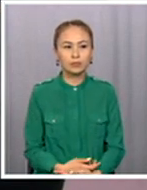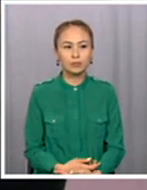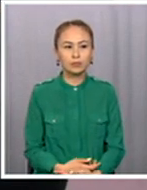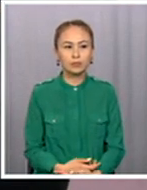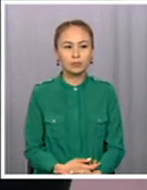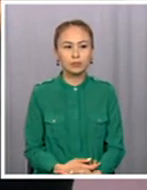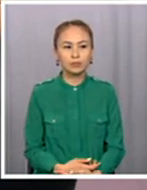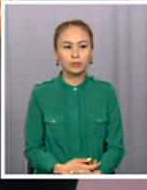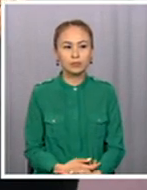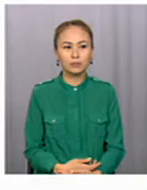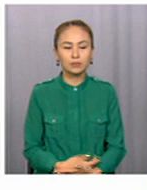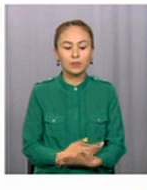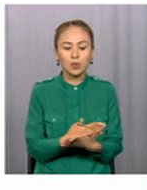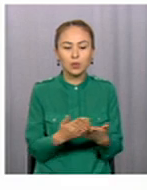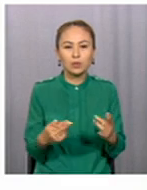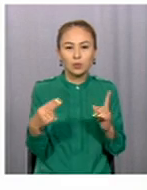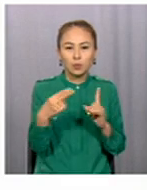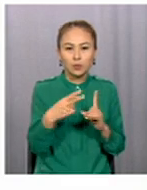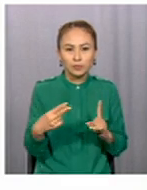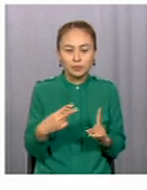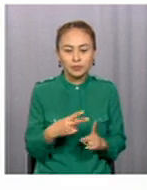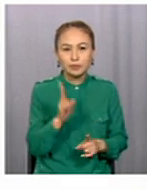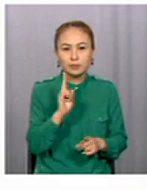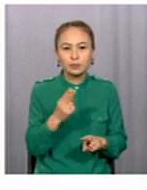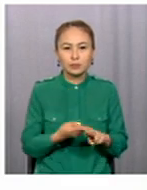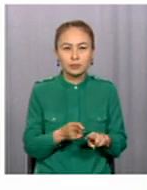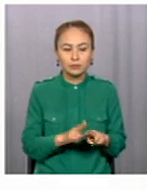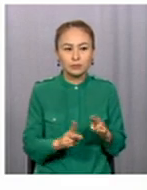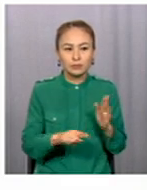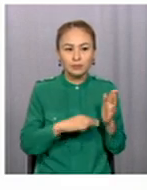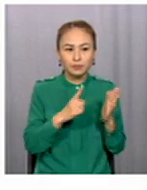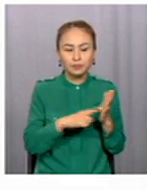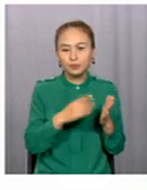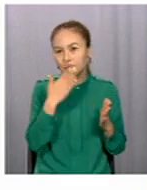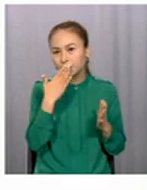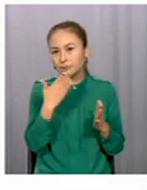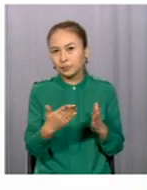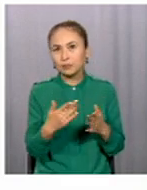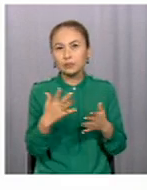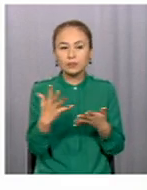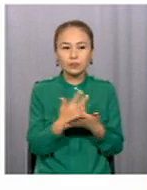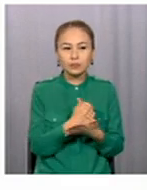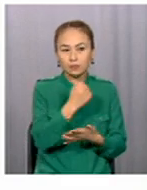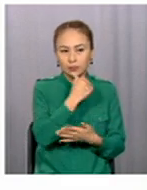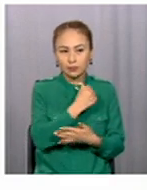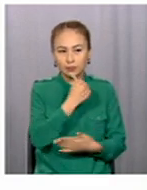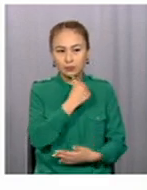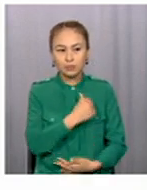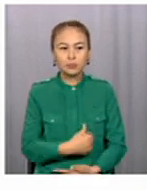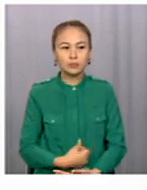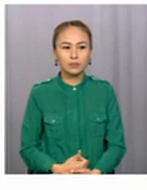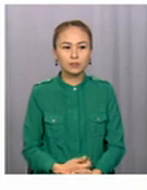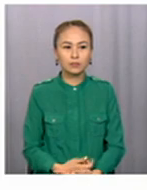Балалар, осы сөйлемдерден кім деген сұраққа жауап беретін сөздерді тауып көріңдер.